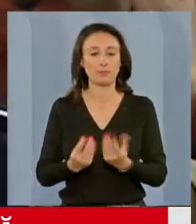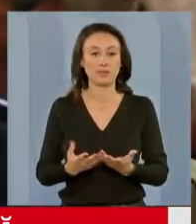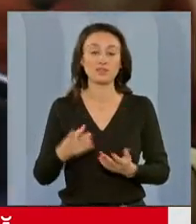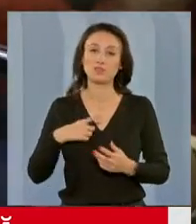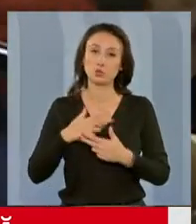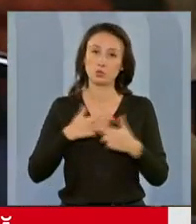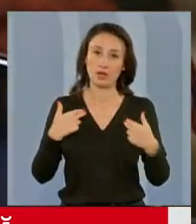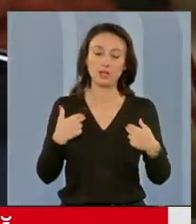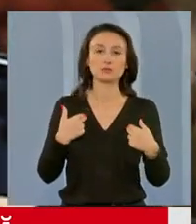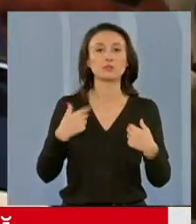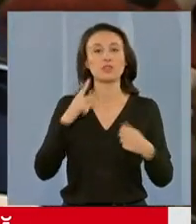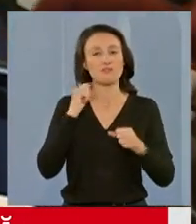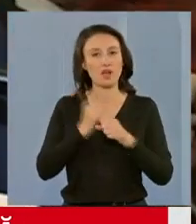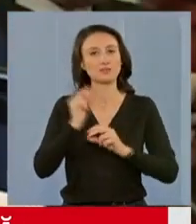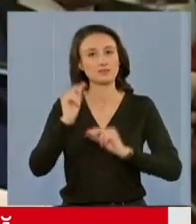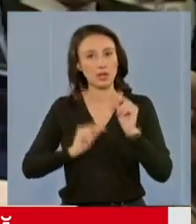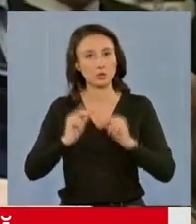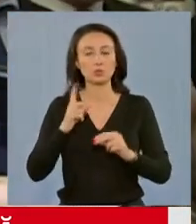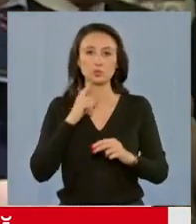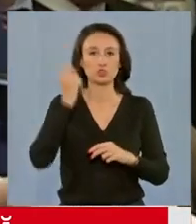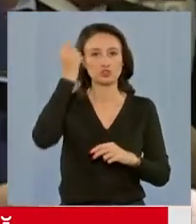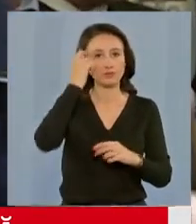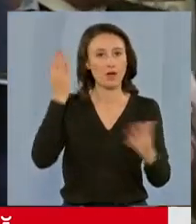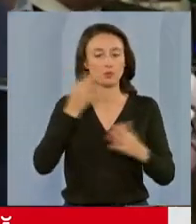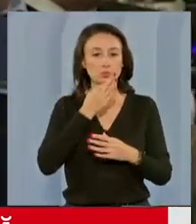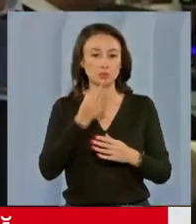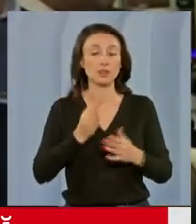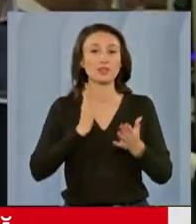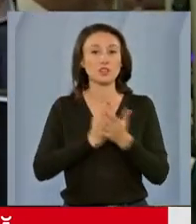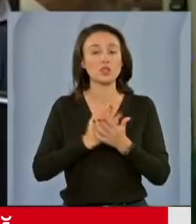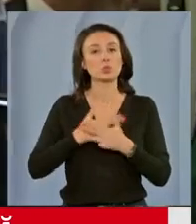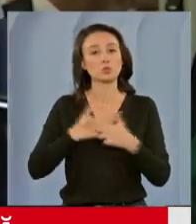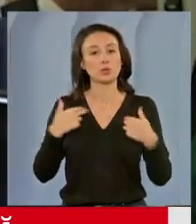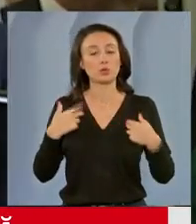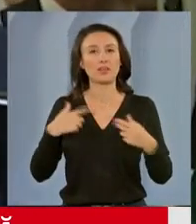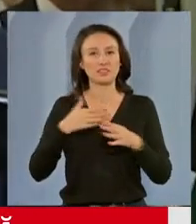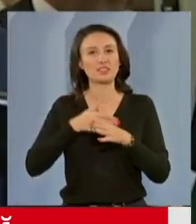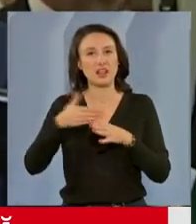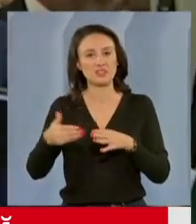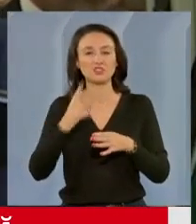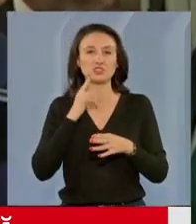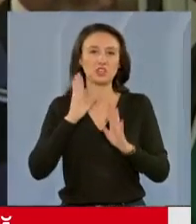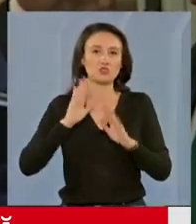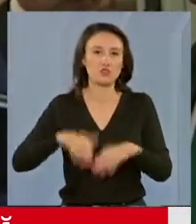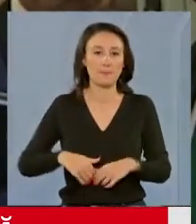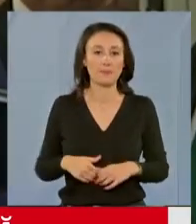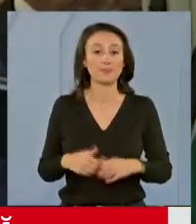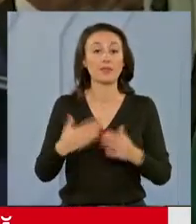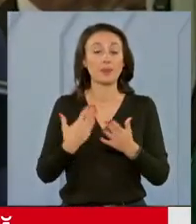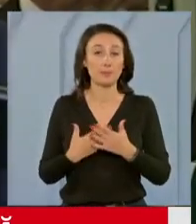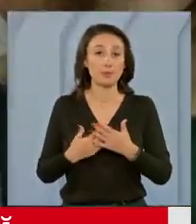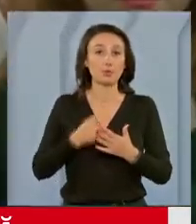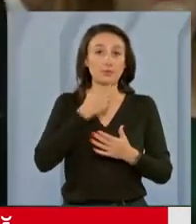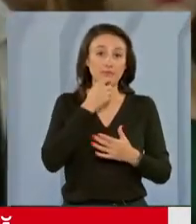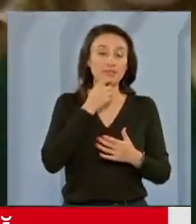fie judecat, justiția să-și facă datoria. Sunt și cetățeni care susțin că decizia judecătorilor este tardivă și de fațadă, mai ales ținând cont